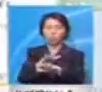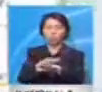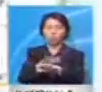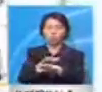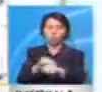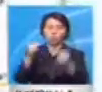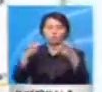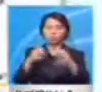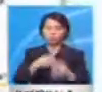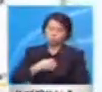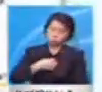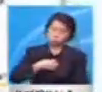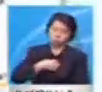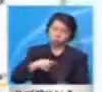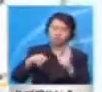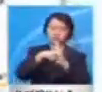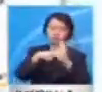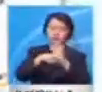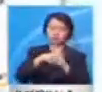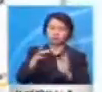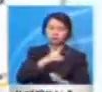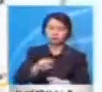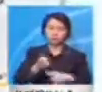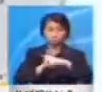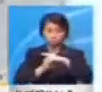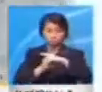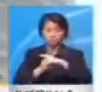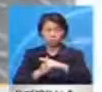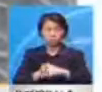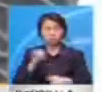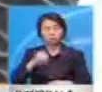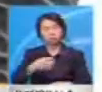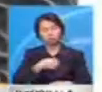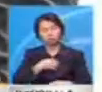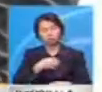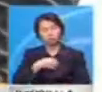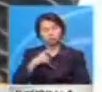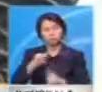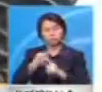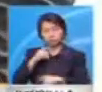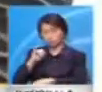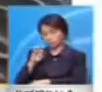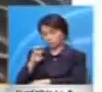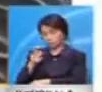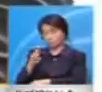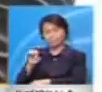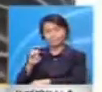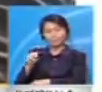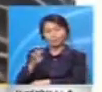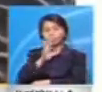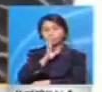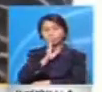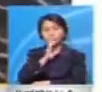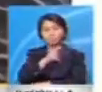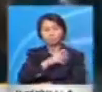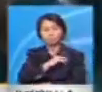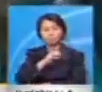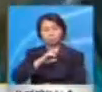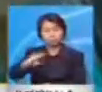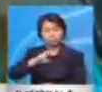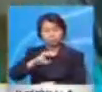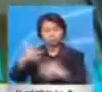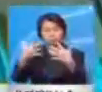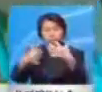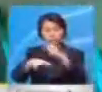oleh pelbagai komen negatif dan juga positif antara komennya Irman izani Sulaiman katanya minta DCA dan kementerian pengangkutan Malaysia